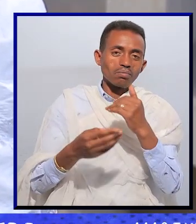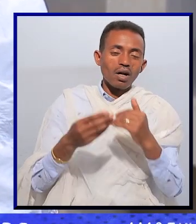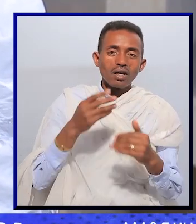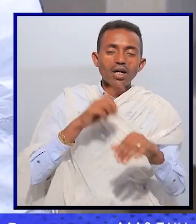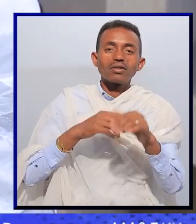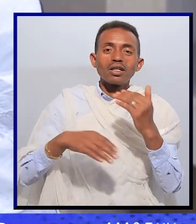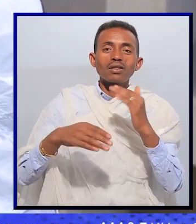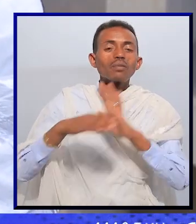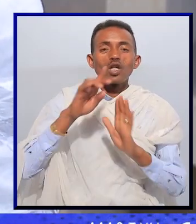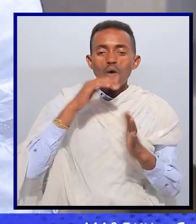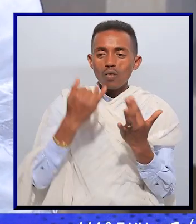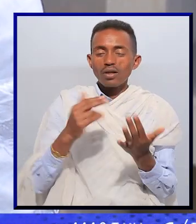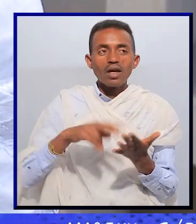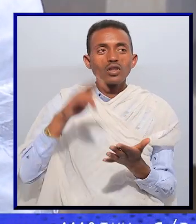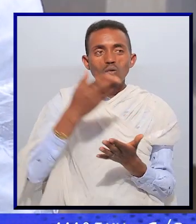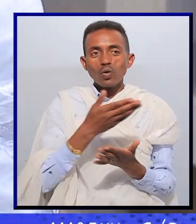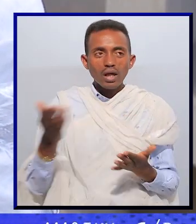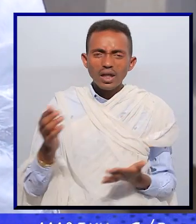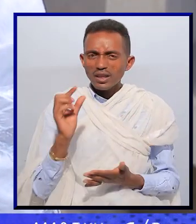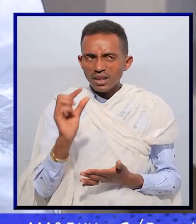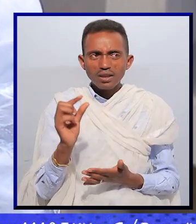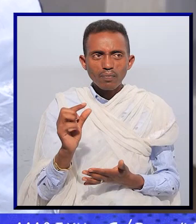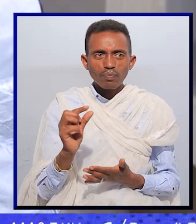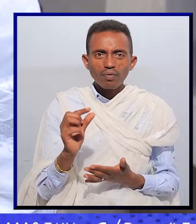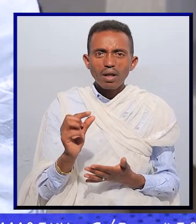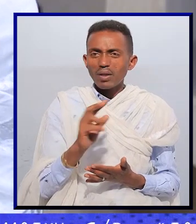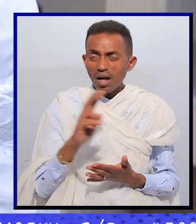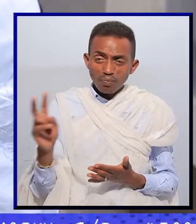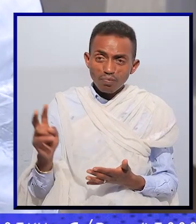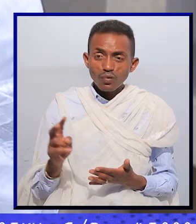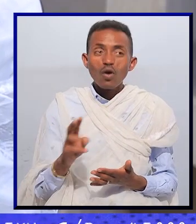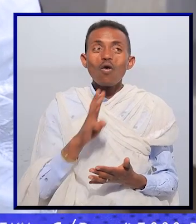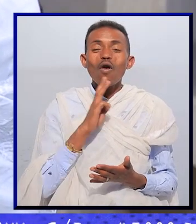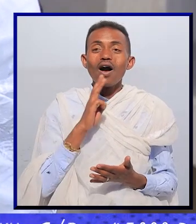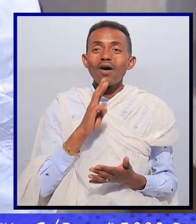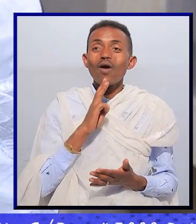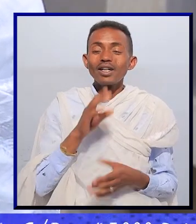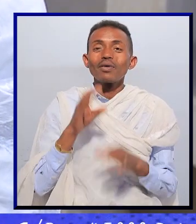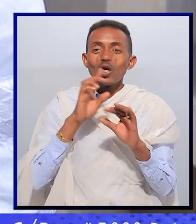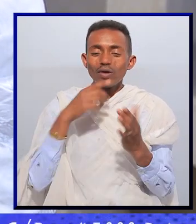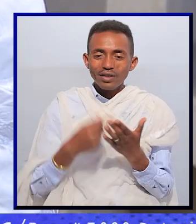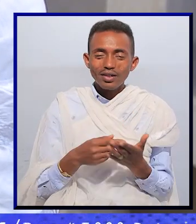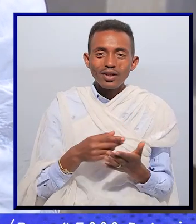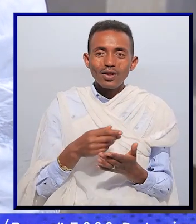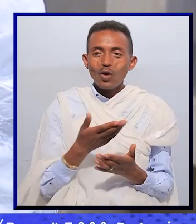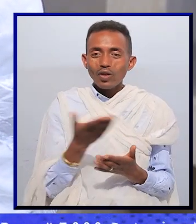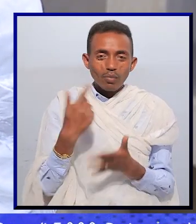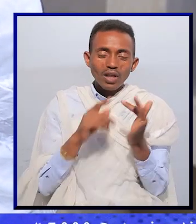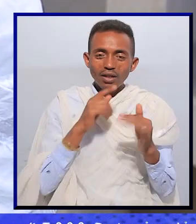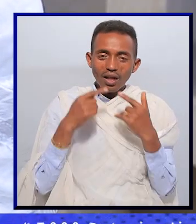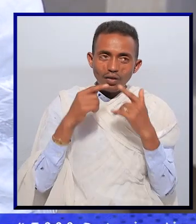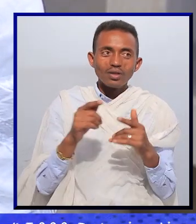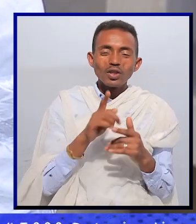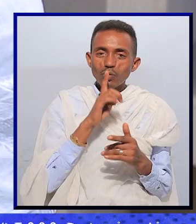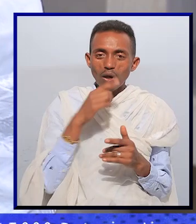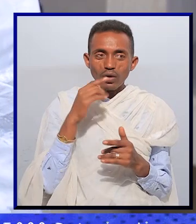መምራችን እንደው ሰዓት ስለሚገድበን ነገሩ ይሄ ያነሳነው ጉዳይ እንደው ትንሽ ውሃም የሚያስጠጣ ነውና የኔ ነገር ጉዳዩ